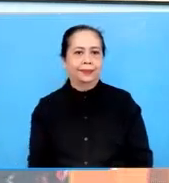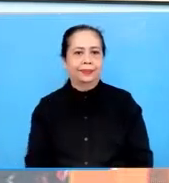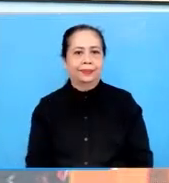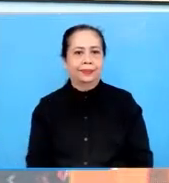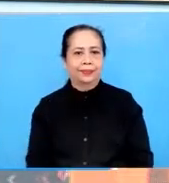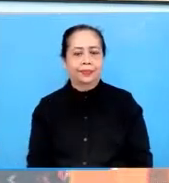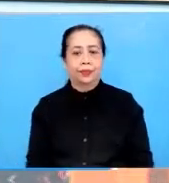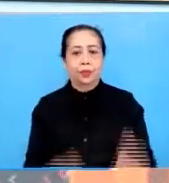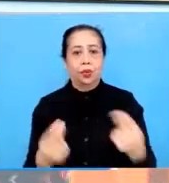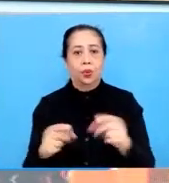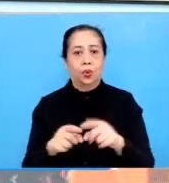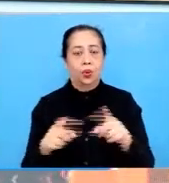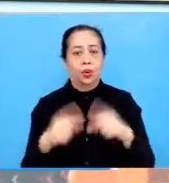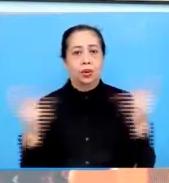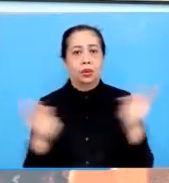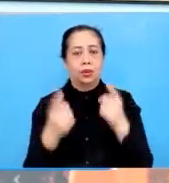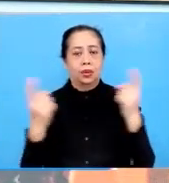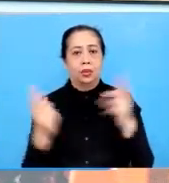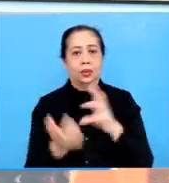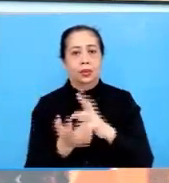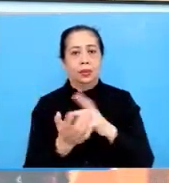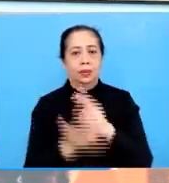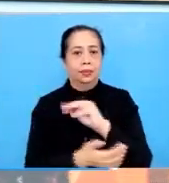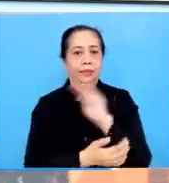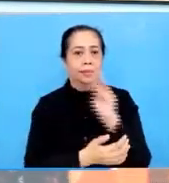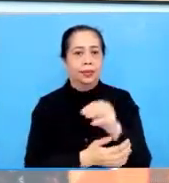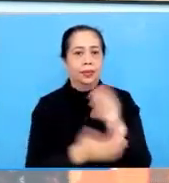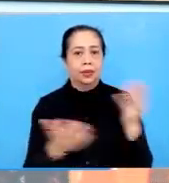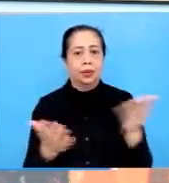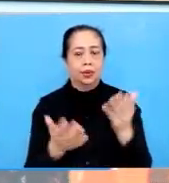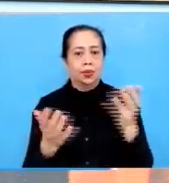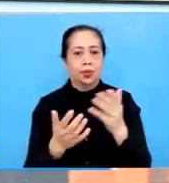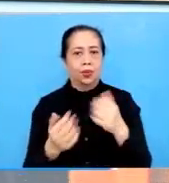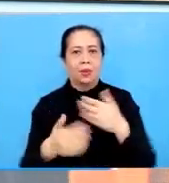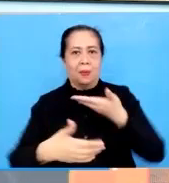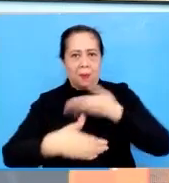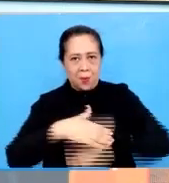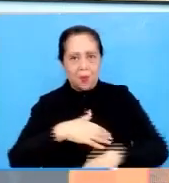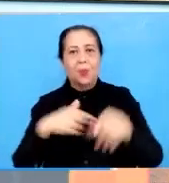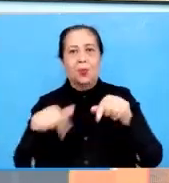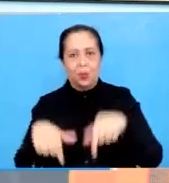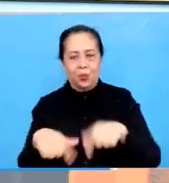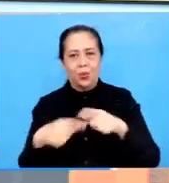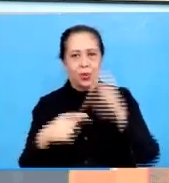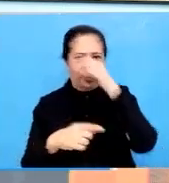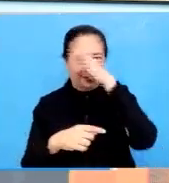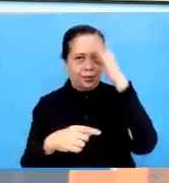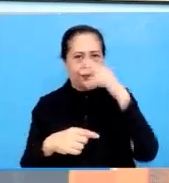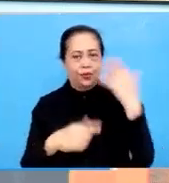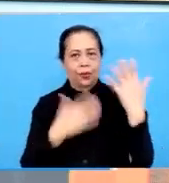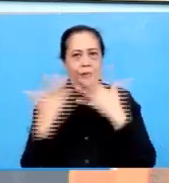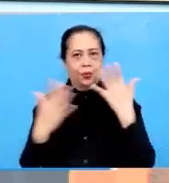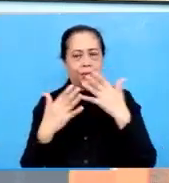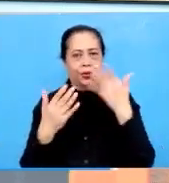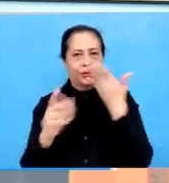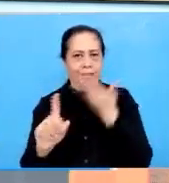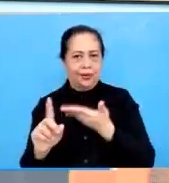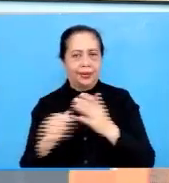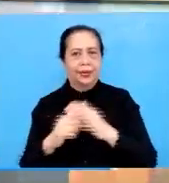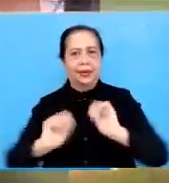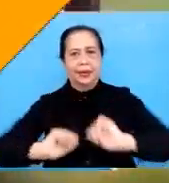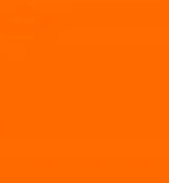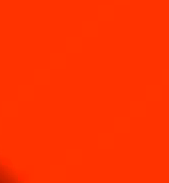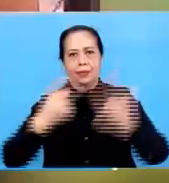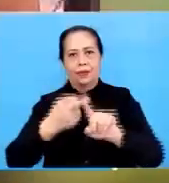Nagsagawa rin ng pagdiriwang ang lungsod ng Maynila kung saan ipinanganak si Andres Bonifacio para sa kaarawan ng bayani. Live mula